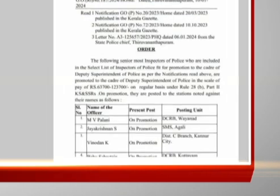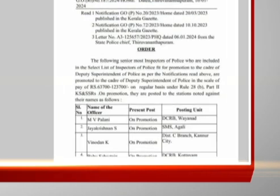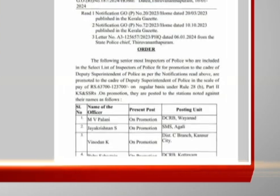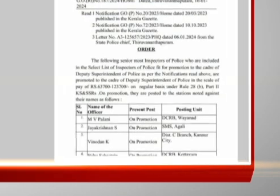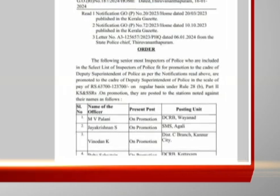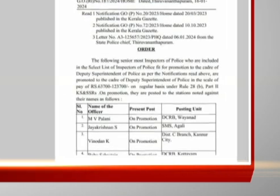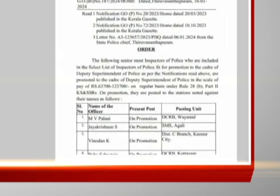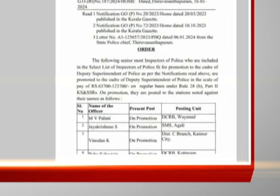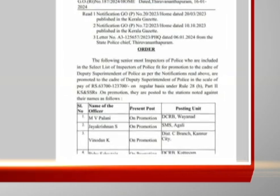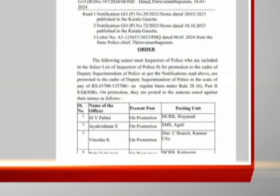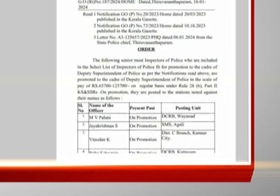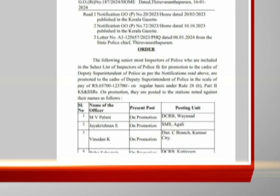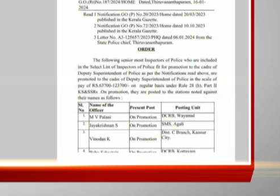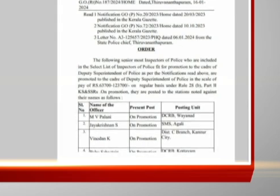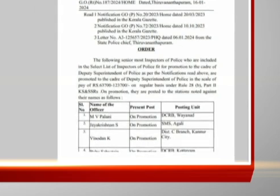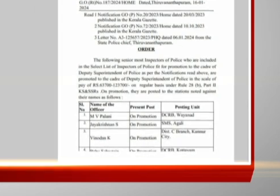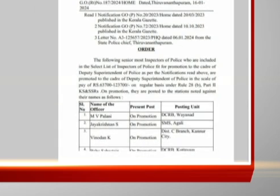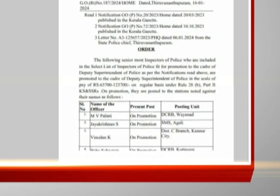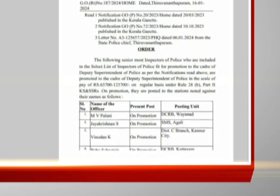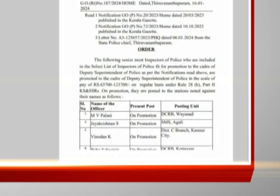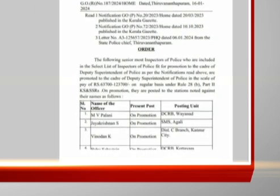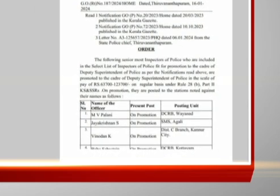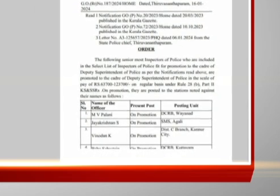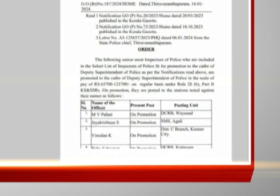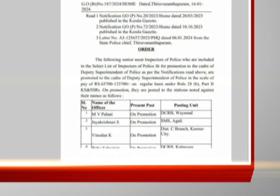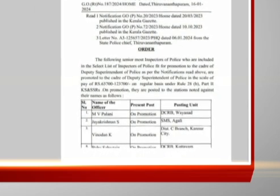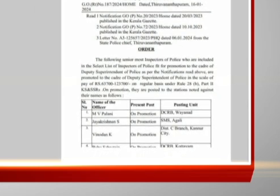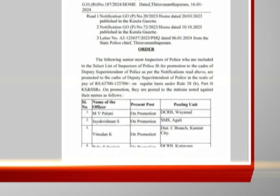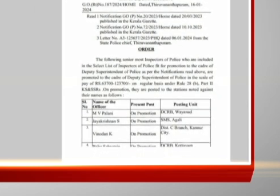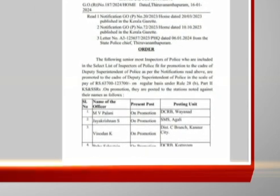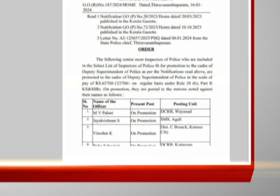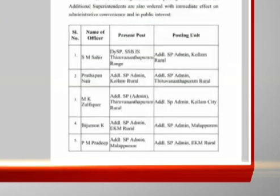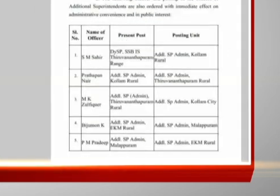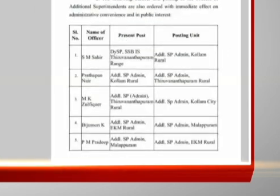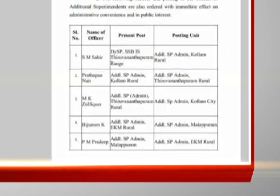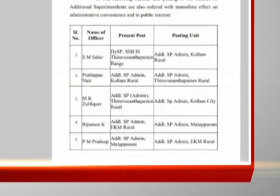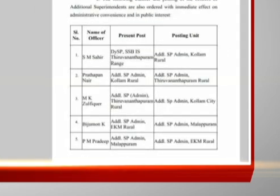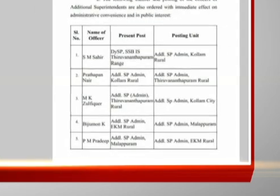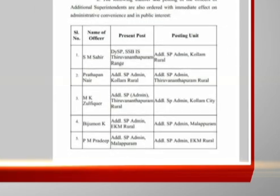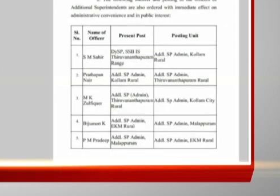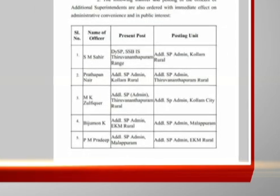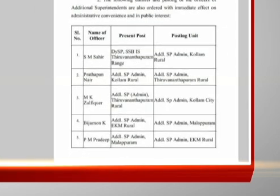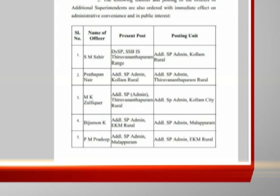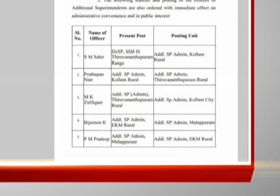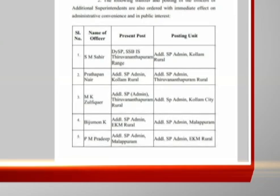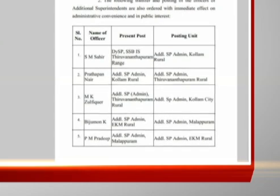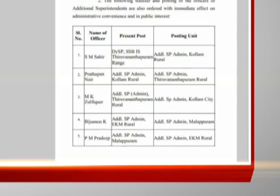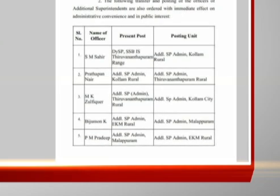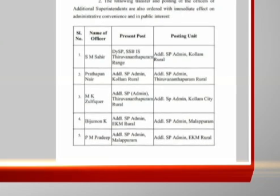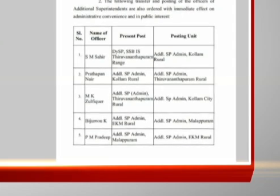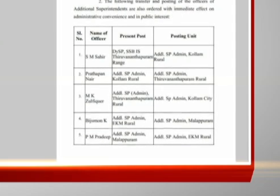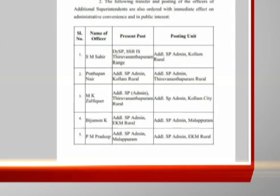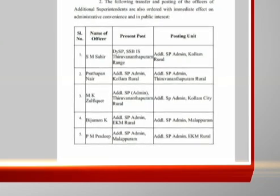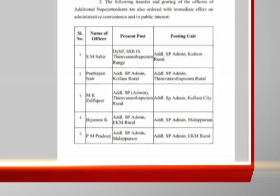റാങ്കിൽ നിന്നും ഡെപ്യൂട്ടി സൂപ്രണ്ട് ഓഫ് പോലീസ് റാങ്കിലേക്കുള്ള സ്ഥാനക്കയറ്റത്തോടു കൂടിയുള്ള നിയമനമാണ് ഇപ്പോൾ ഈ 9 പേർ. ബാക്കി 114 പേരാണ് ആകെ സ്ഥലം